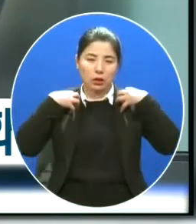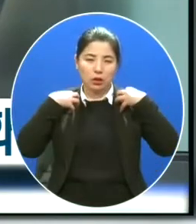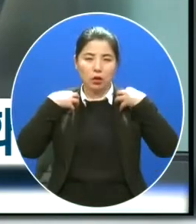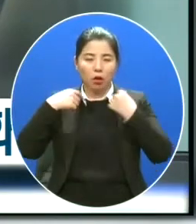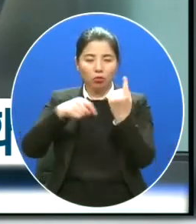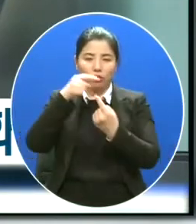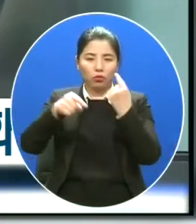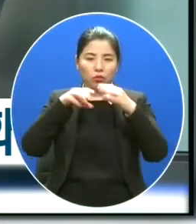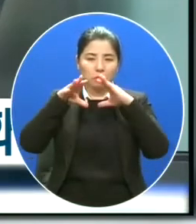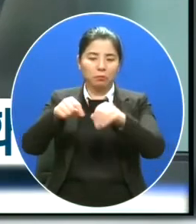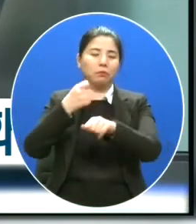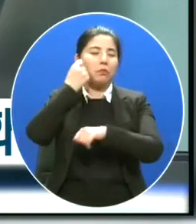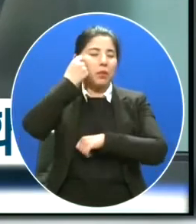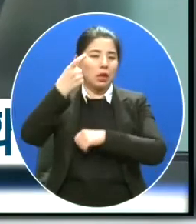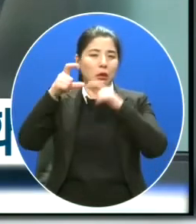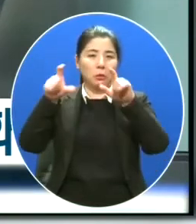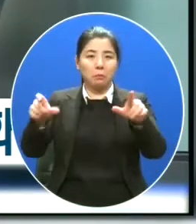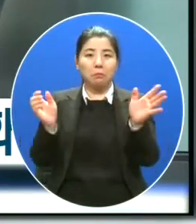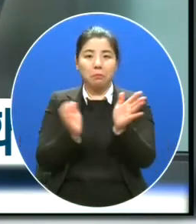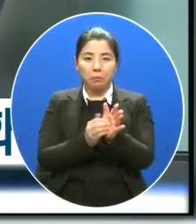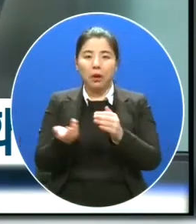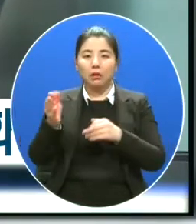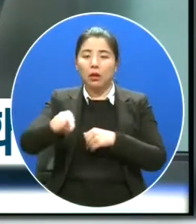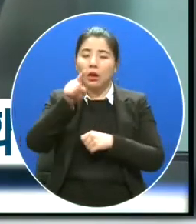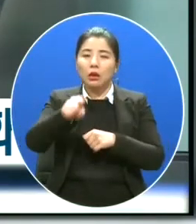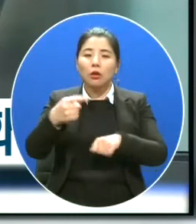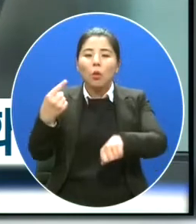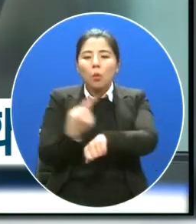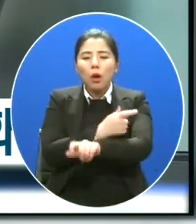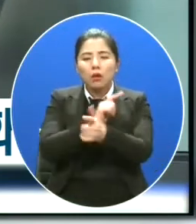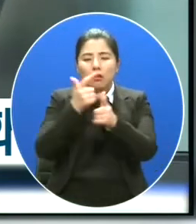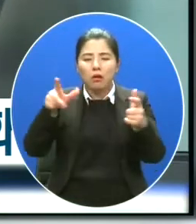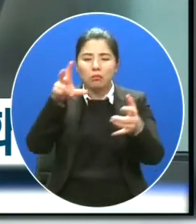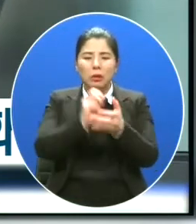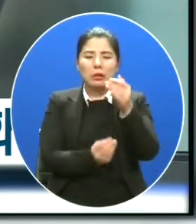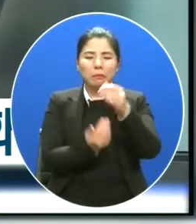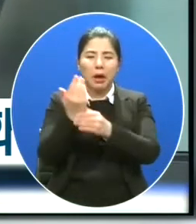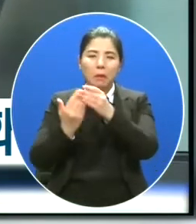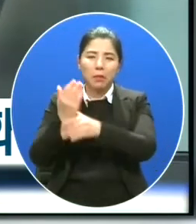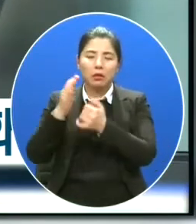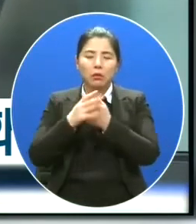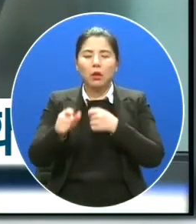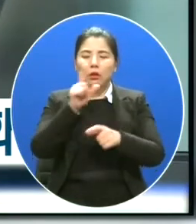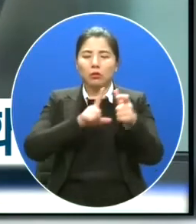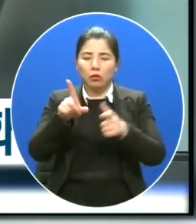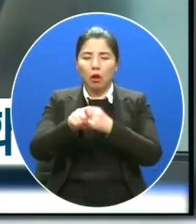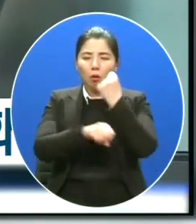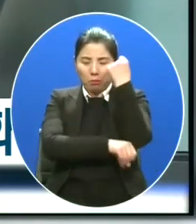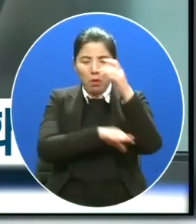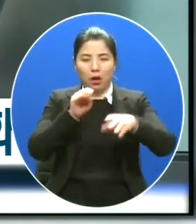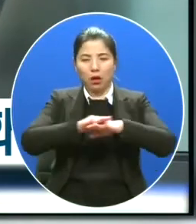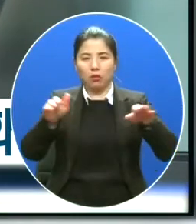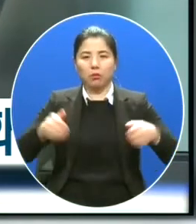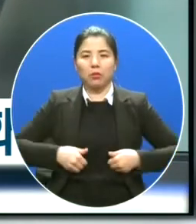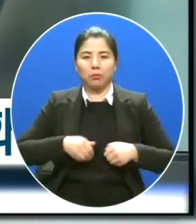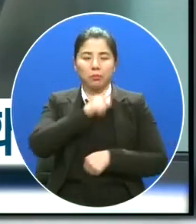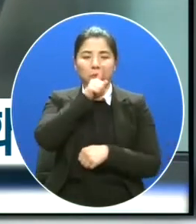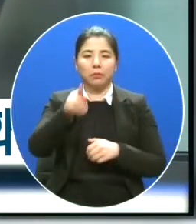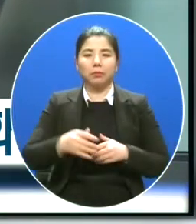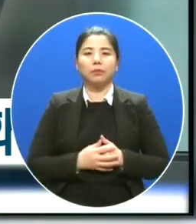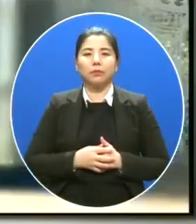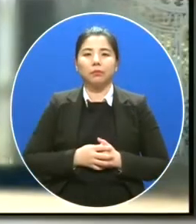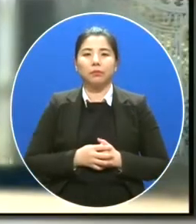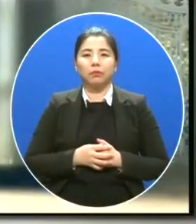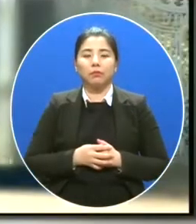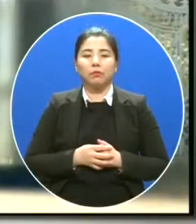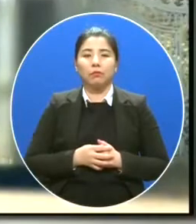영업정지 처분을 내렸습니다. 하지만 이 시설에선 이번 사건 말고도 여러 문제가 터져나오고 있어 보다 근본적인 해법이 필요하다는